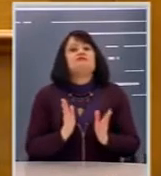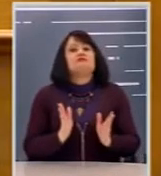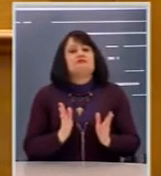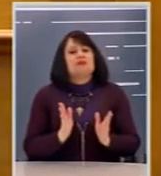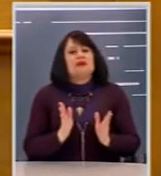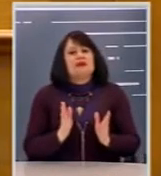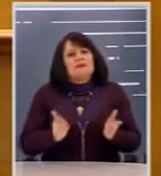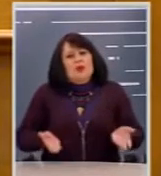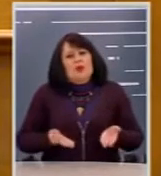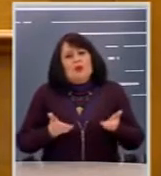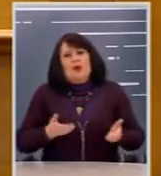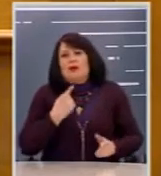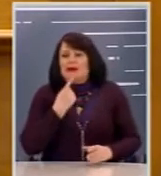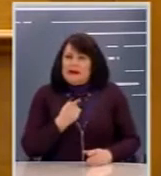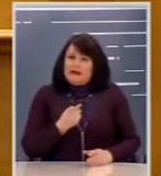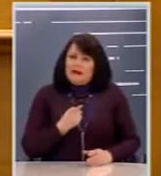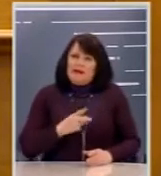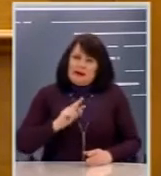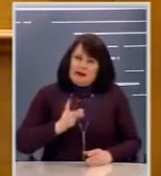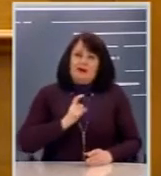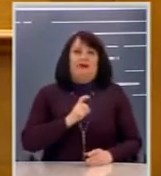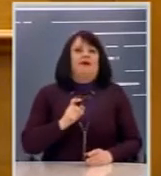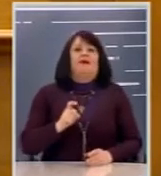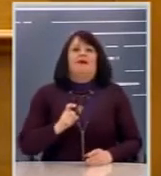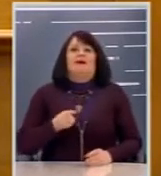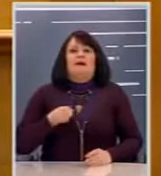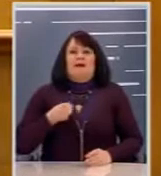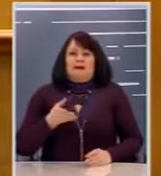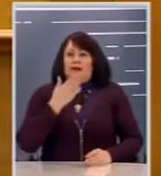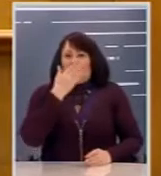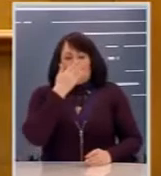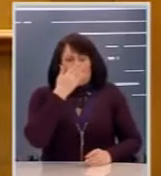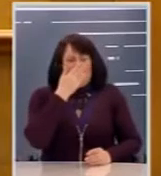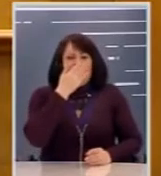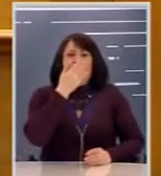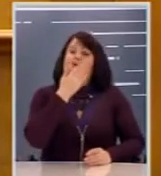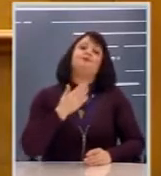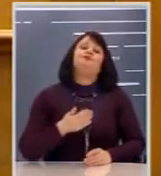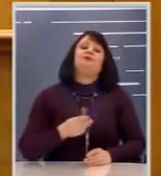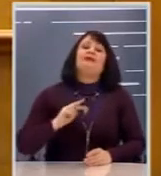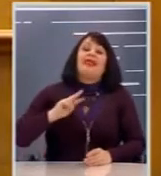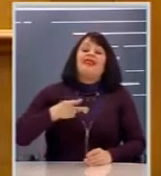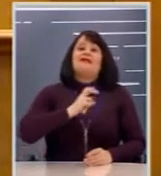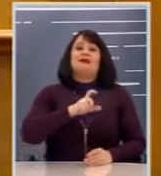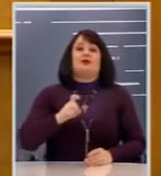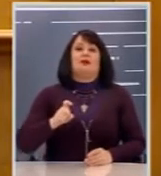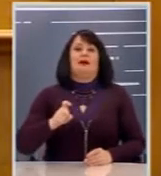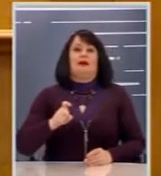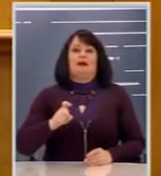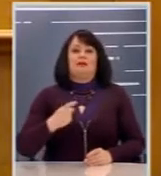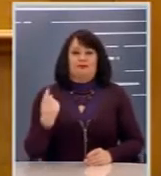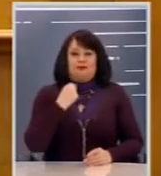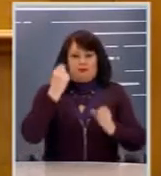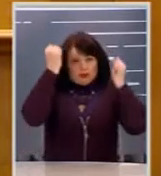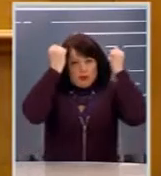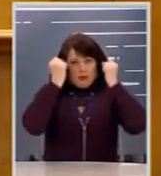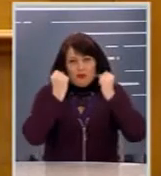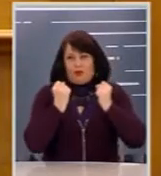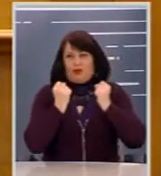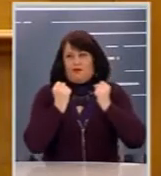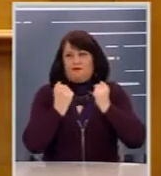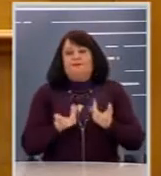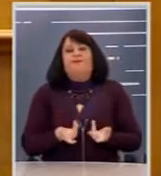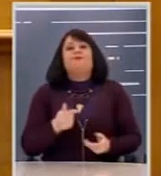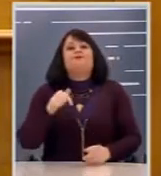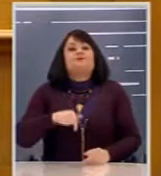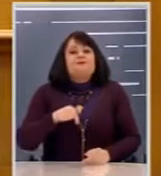εκτιμήσεις μιλάνε για δισεκατομμύρια, δεκάδες δισεκατομμύρια που χαθήκανε σε αυτή τη διαδρομή. Και εδώ επιχειρήθηκε, κυρίες